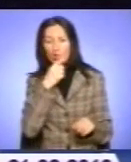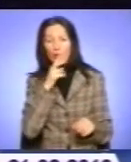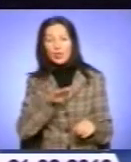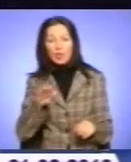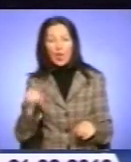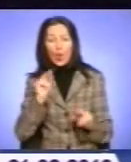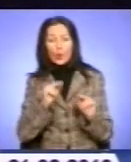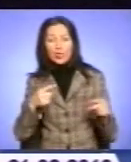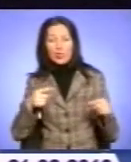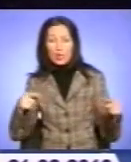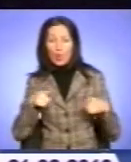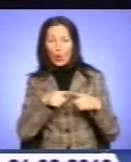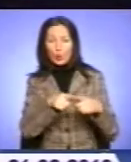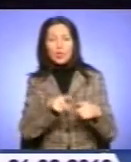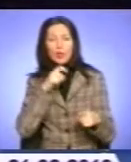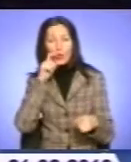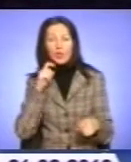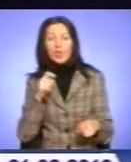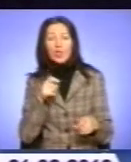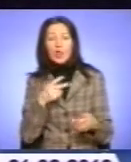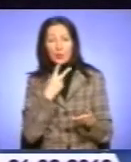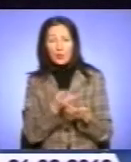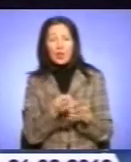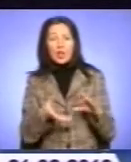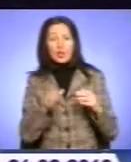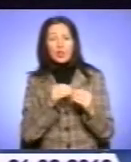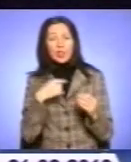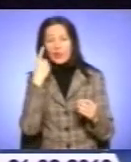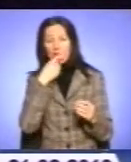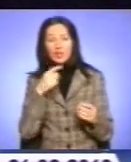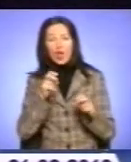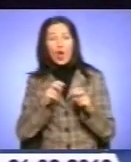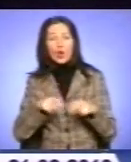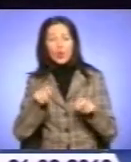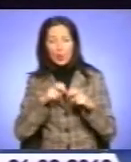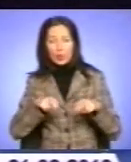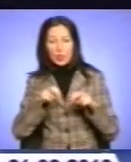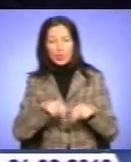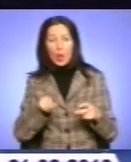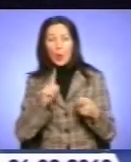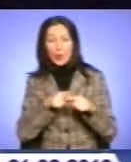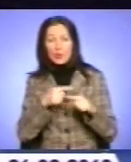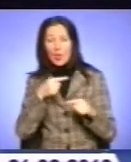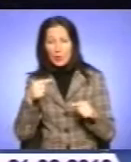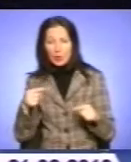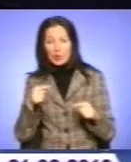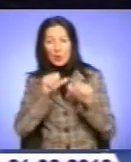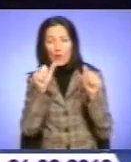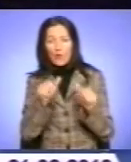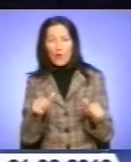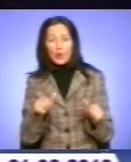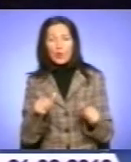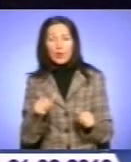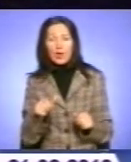України репрезентували результати власних досліджень. Про плюси і мінуси у формулі успішності правової держави – Валентина